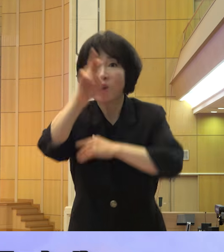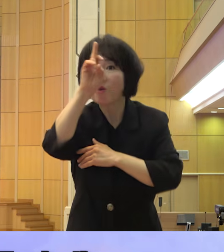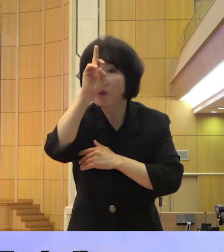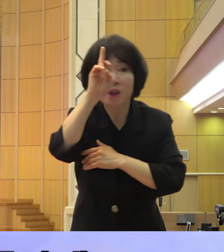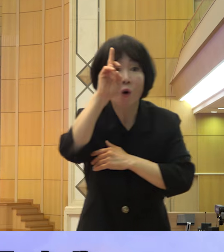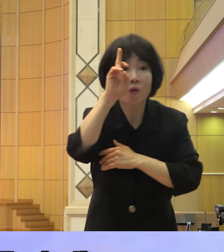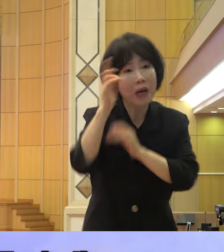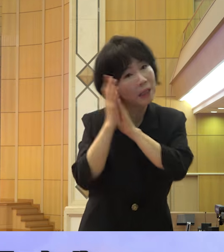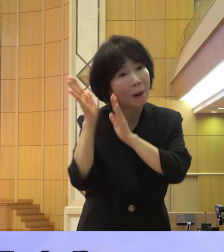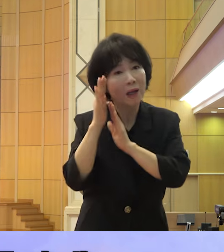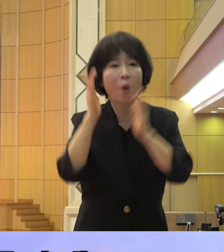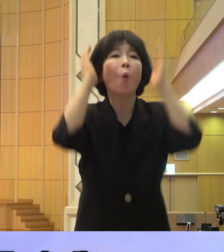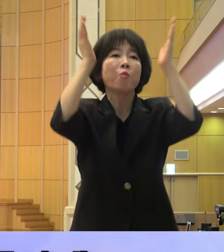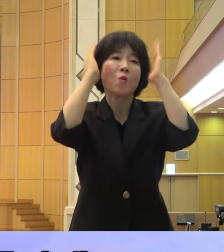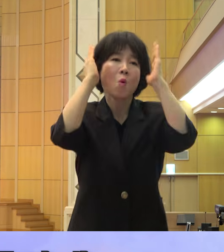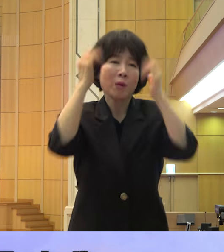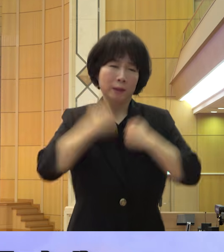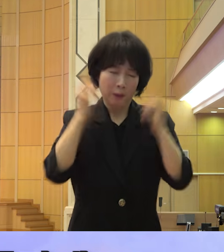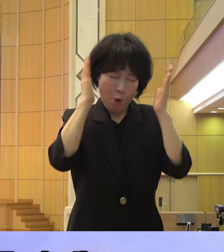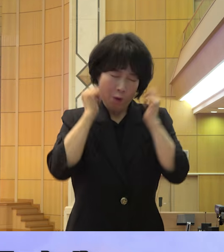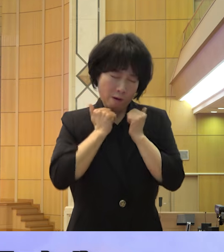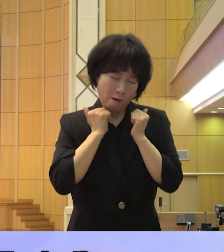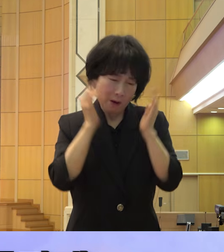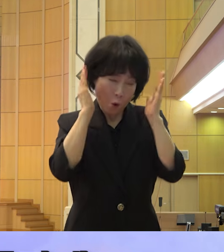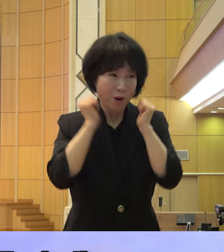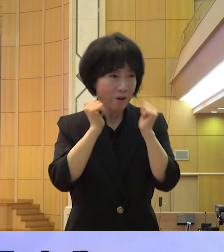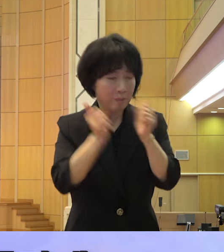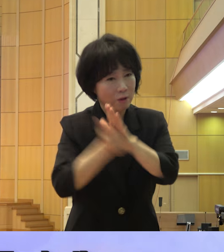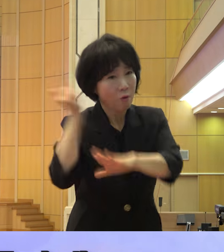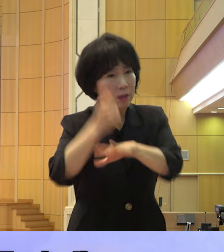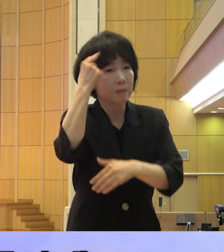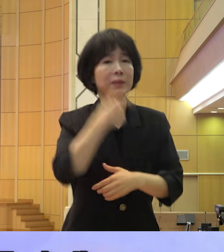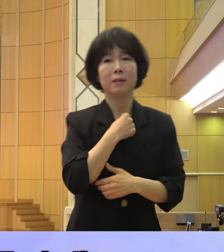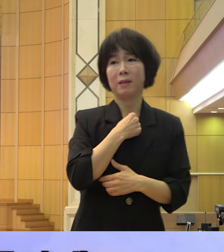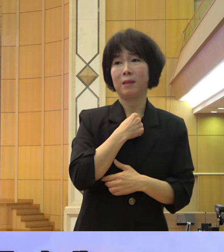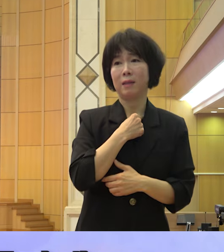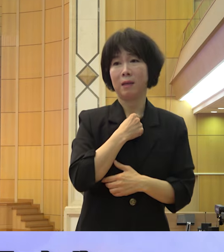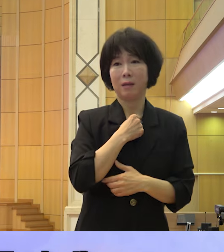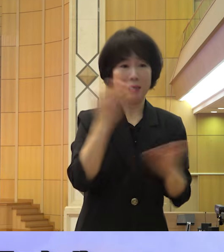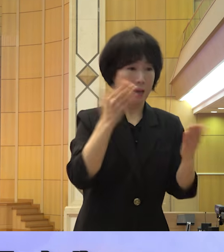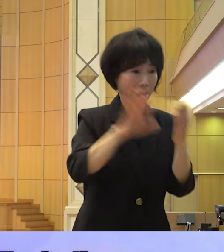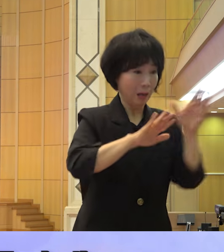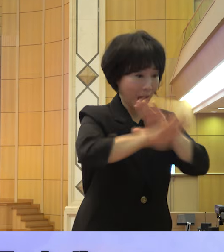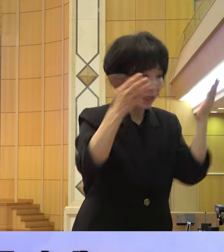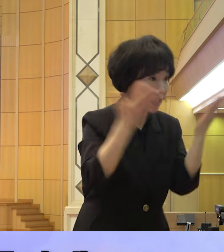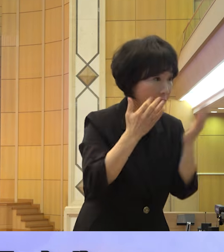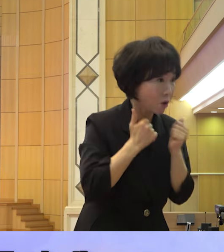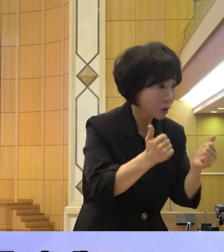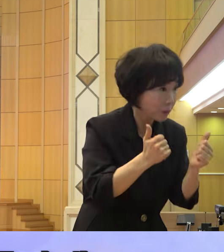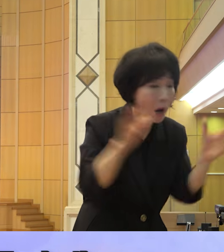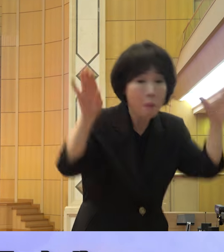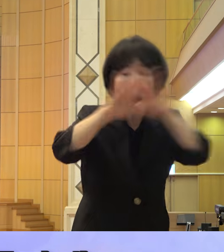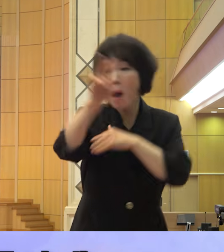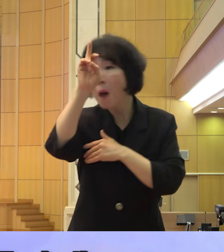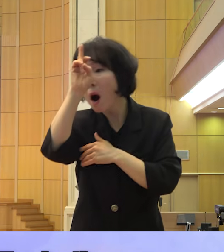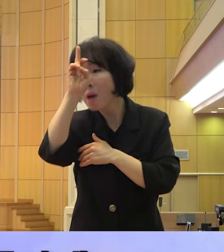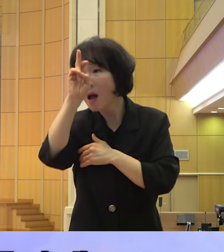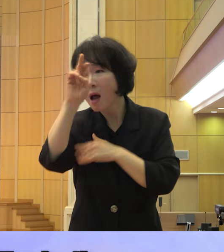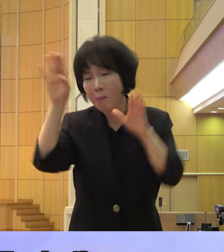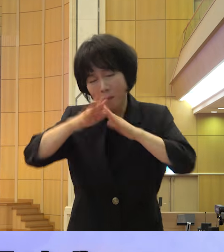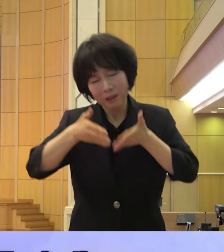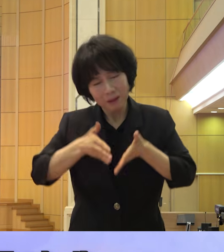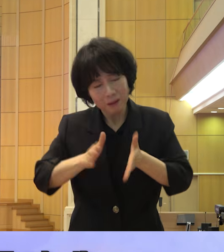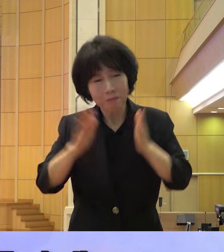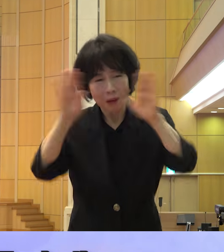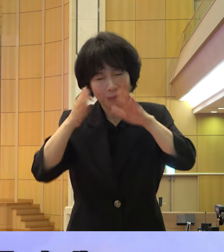공부하는 거야. 공부를 해야 된다. 이래가지고 공부를 했는데 공부를 학교 갈 시간도 없으니까 아침에 새벽에